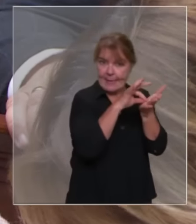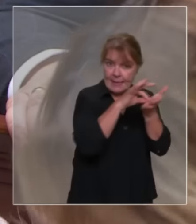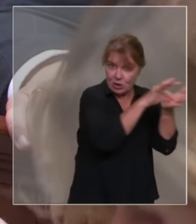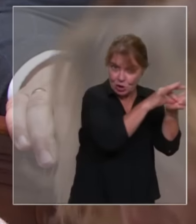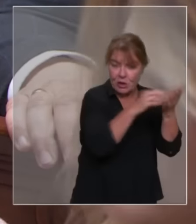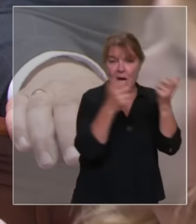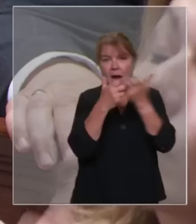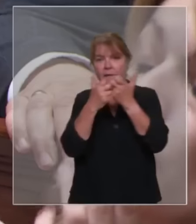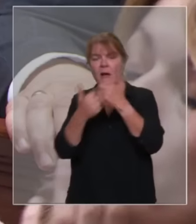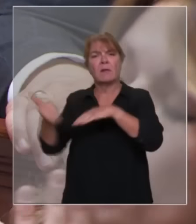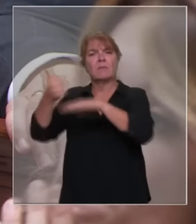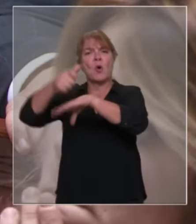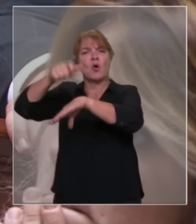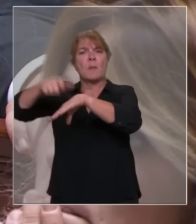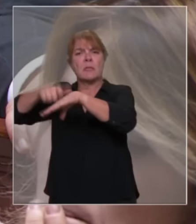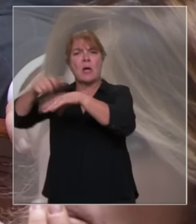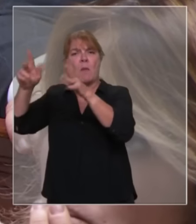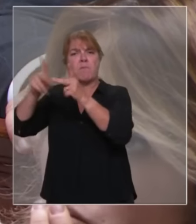avec le Haut-Commissariat au Plan.